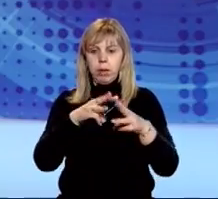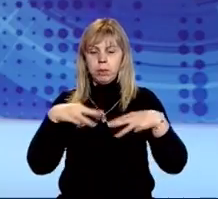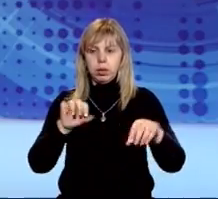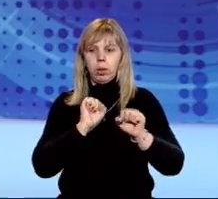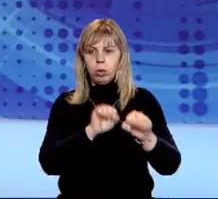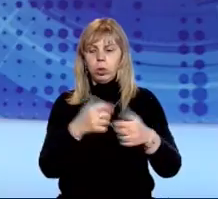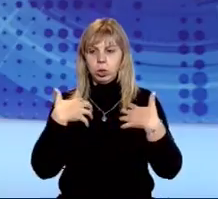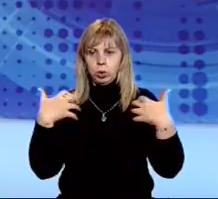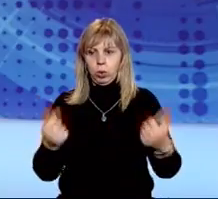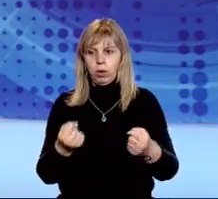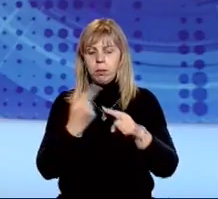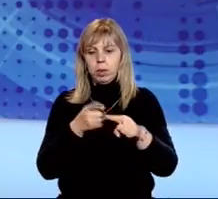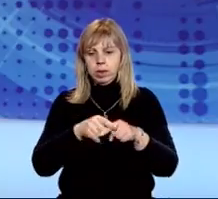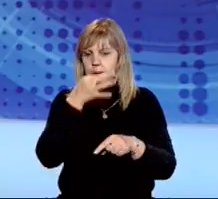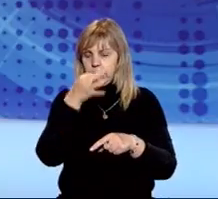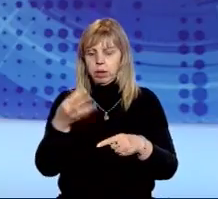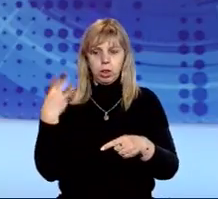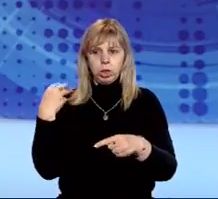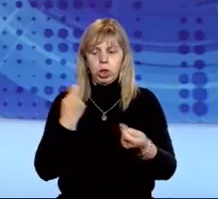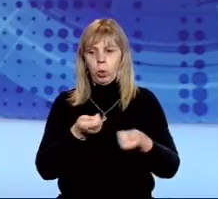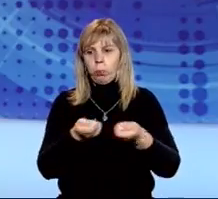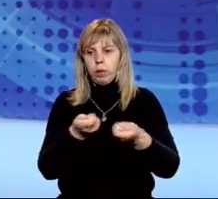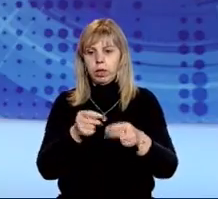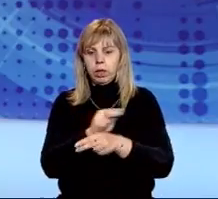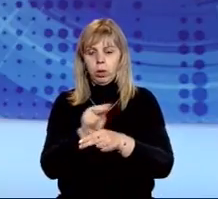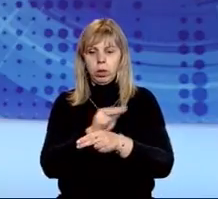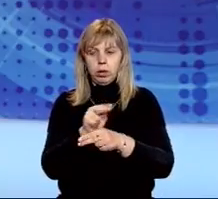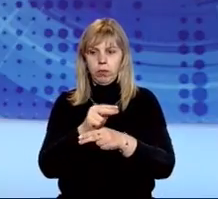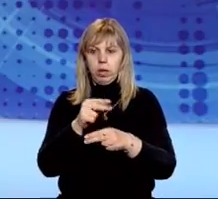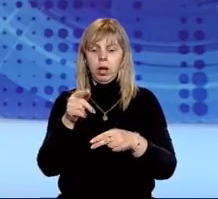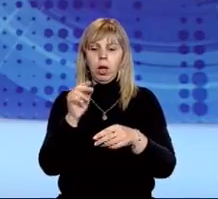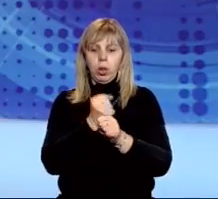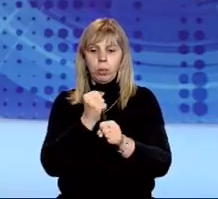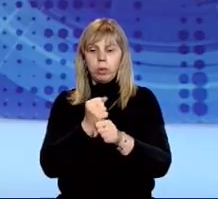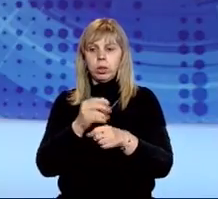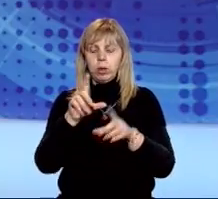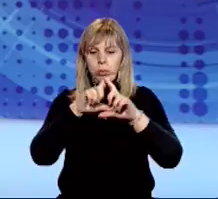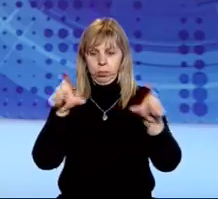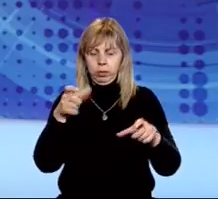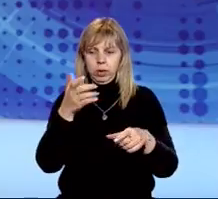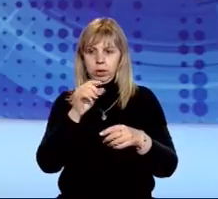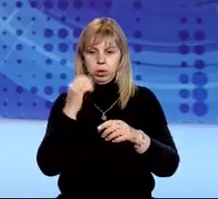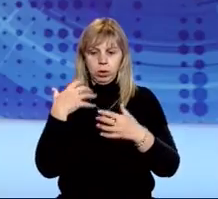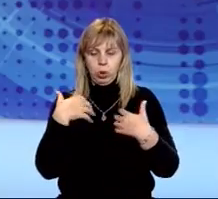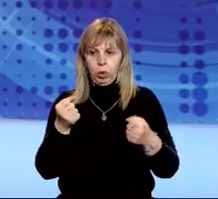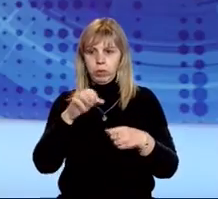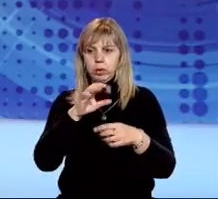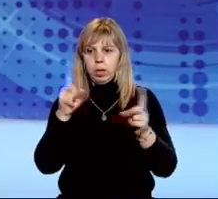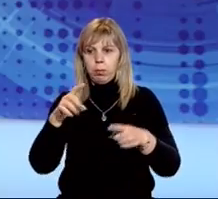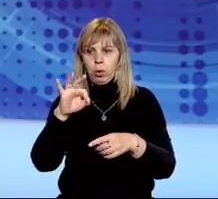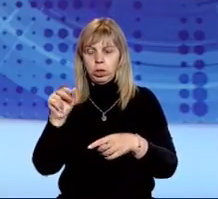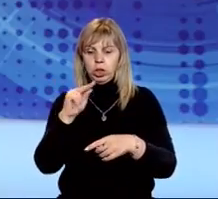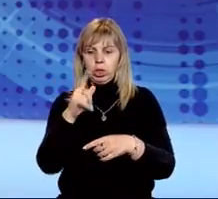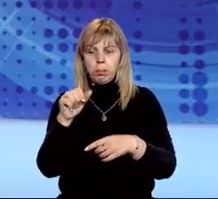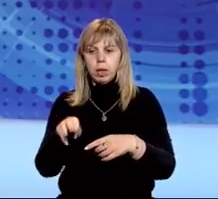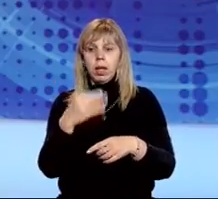Міністерства охорони здоров'я. Про це сказала начальниця управління лікувально-профілактичної роботи Департаменту охорони здоров'я Закарпатської ОДА Ольга